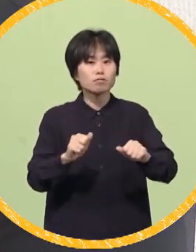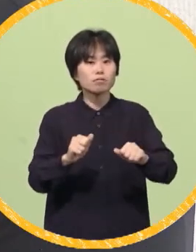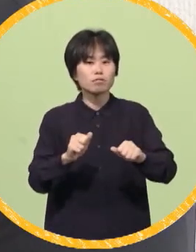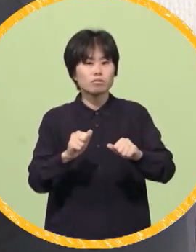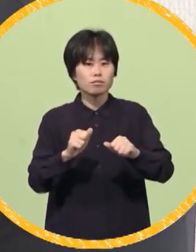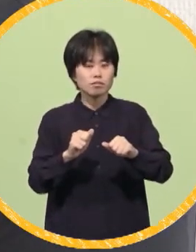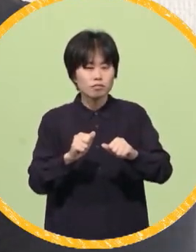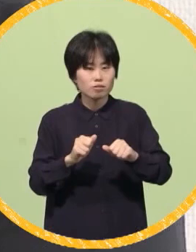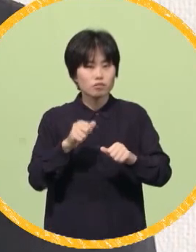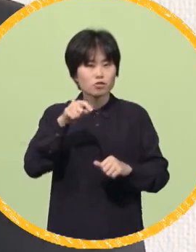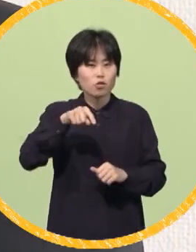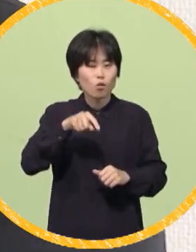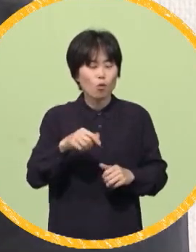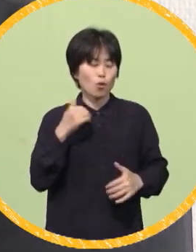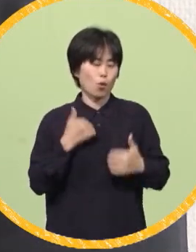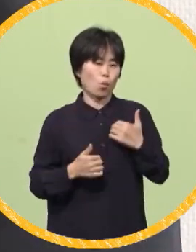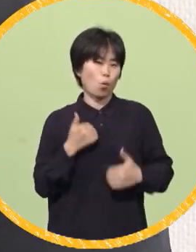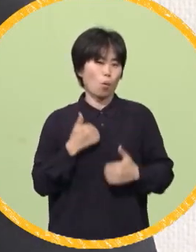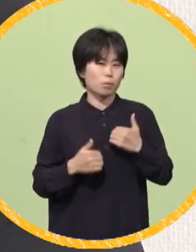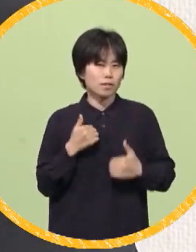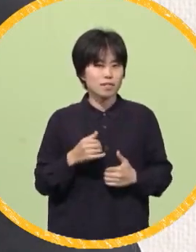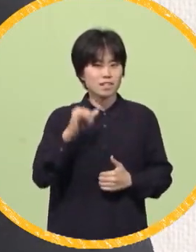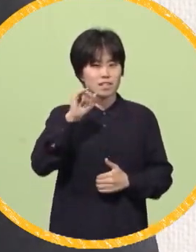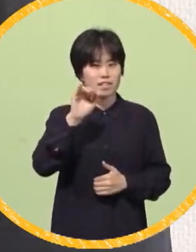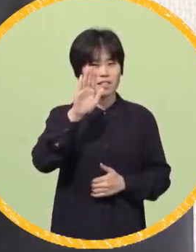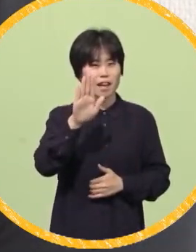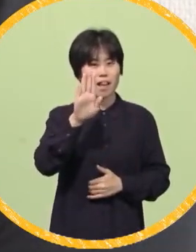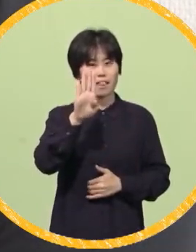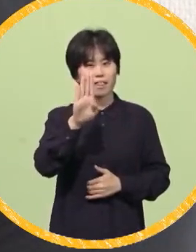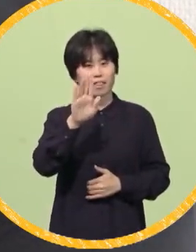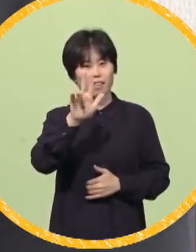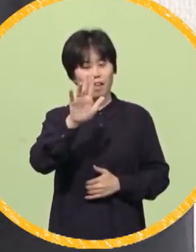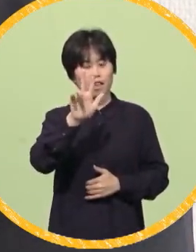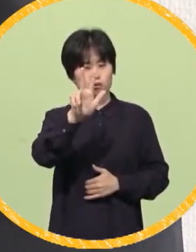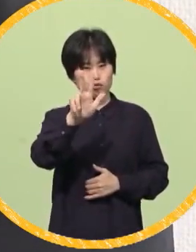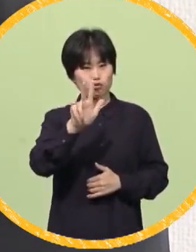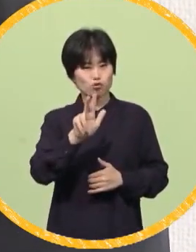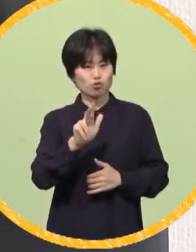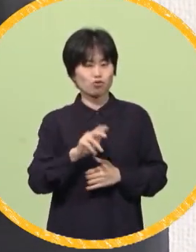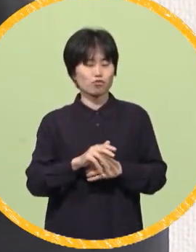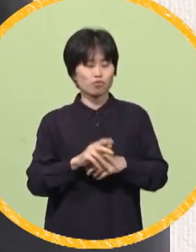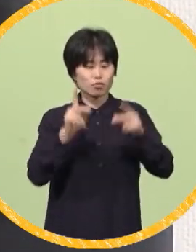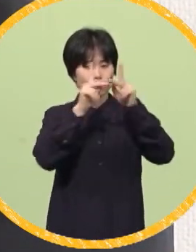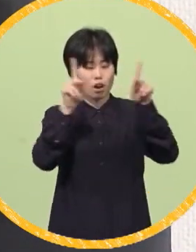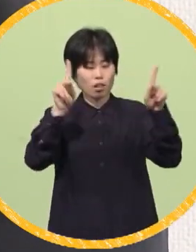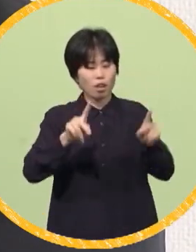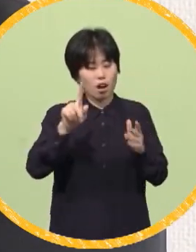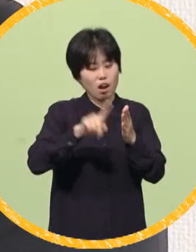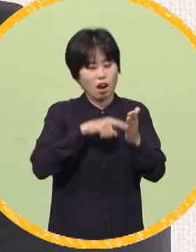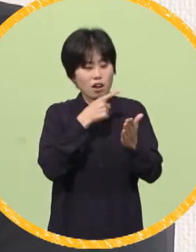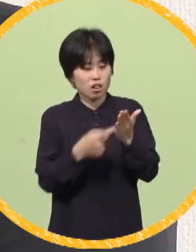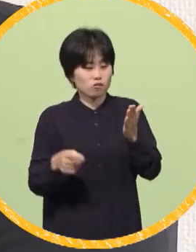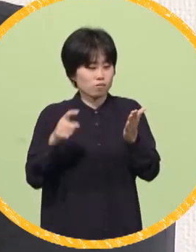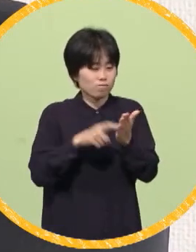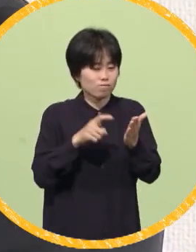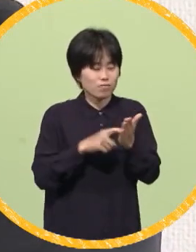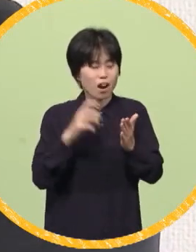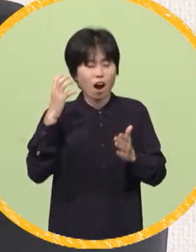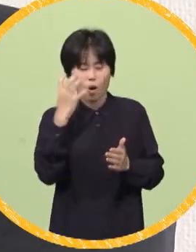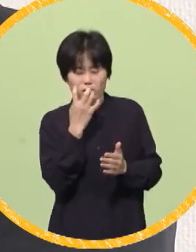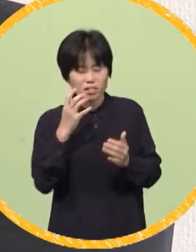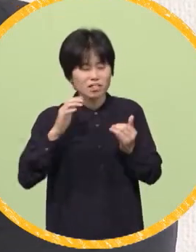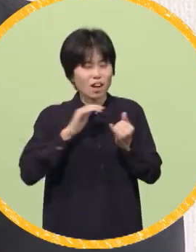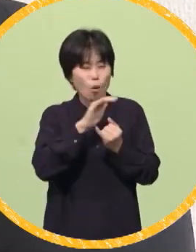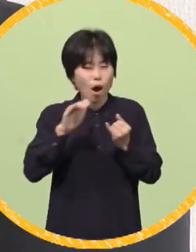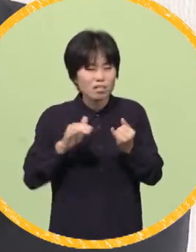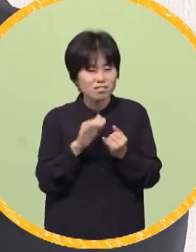に喜びやイケてる感とか、うんうん、そういう課題をも解決してるのってかっけえとかかわいいと